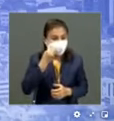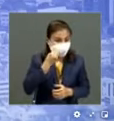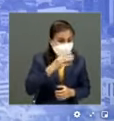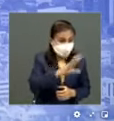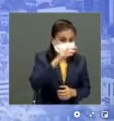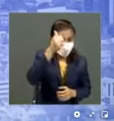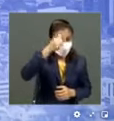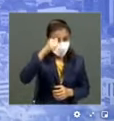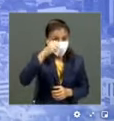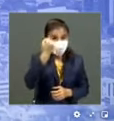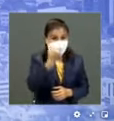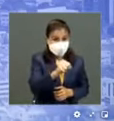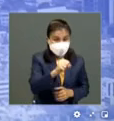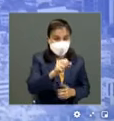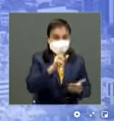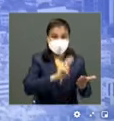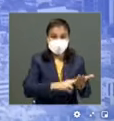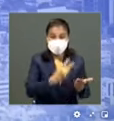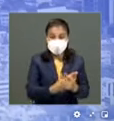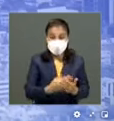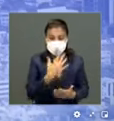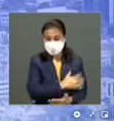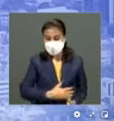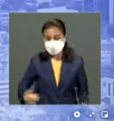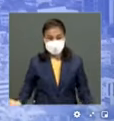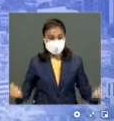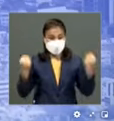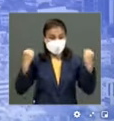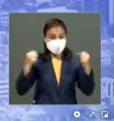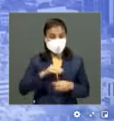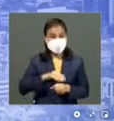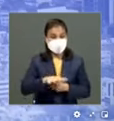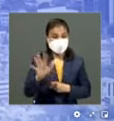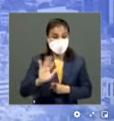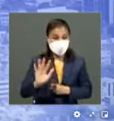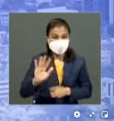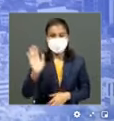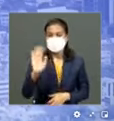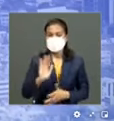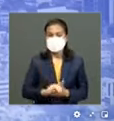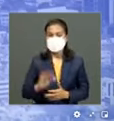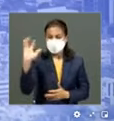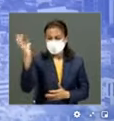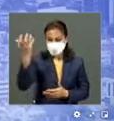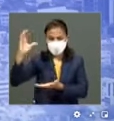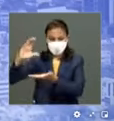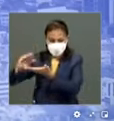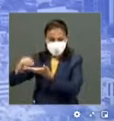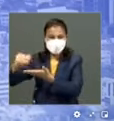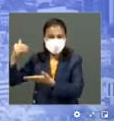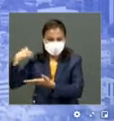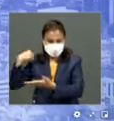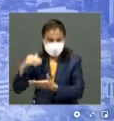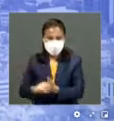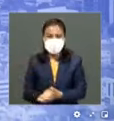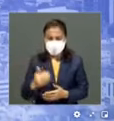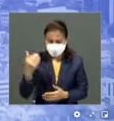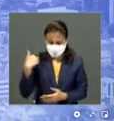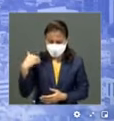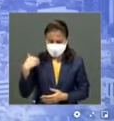วันเนี่ยไม่ได้หมายความว่าหายป่วยแล้วนะคะเพราะว่ายังมีรายงานทั่วโลกนะคะว่าบางครั้งเนี่ยยังมีการพบเ